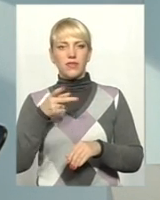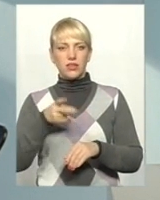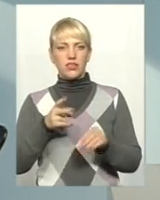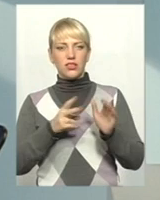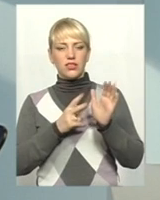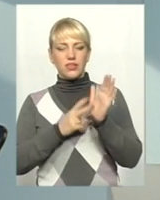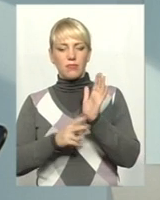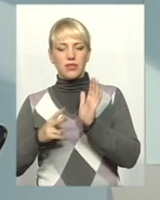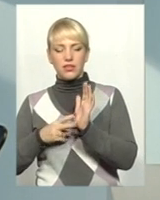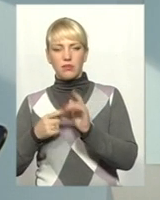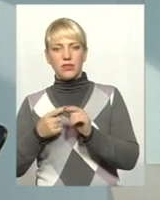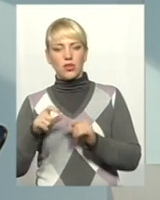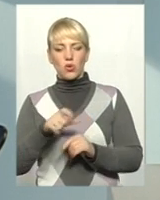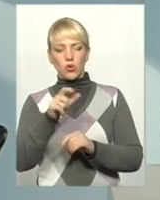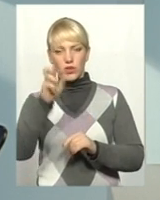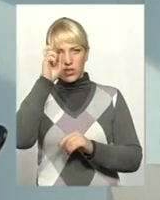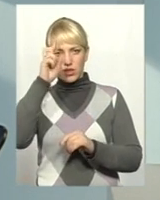2077 кілометрів – дороги державного значення, то